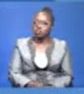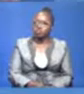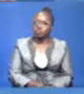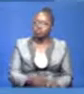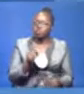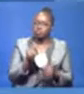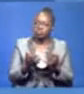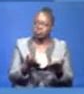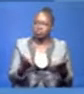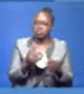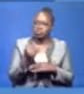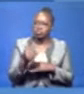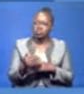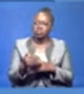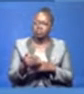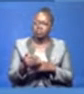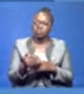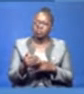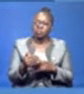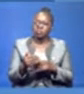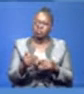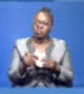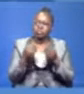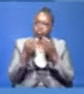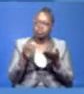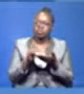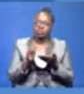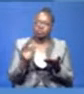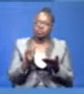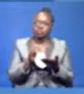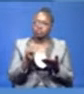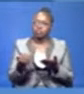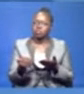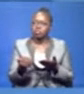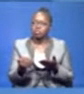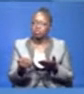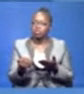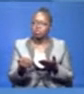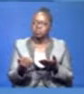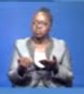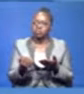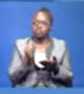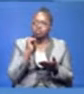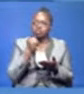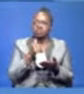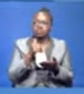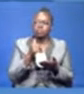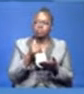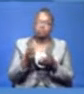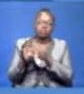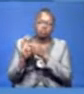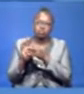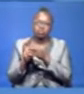kipindi kijacho, nitaendelea kukuletea mambo mengine mengi yanayovutia kuhusu utamaduni